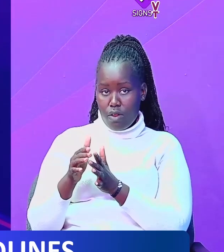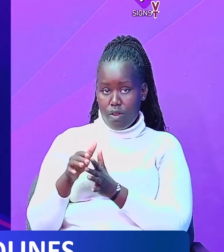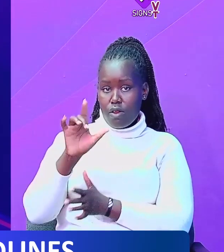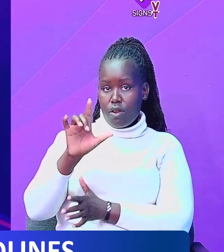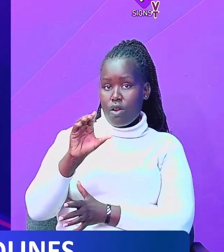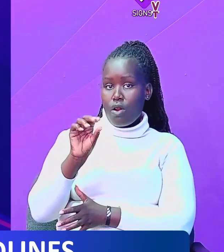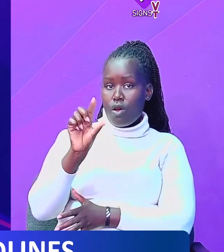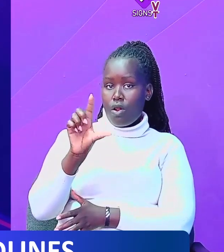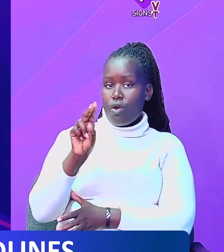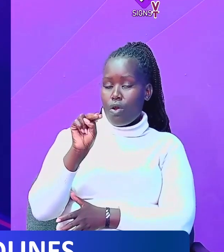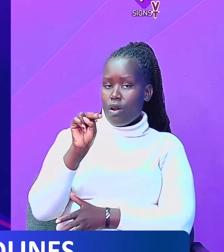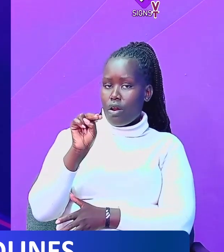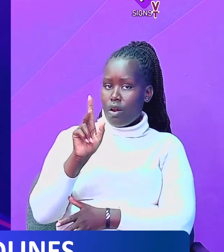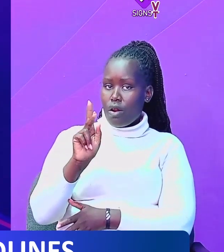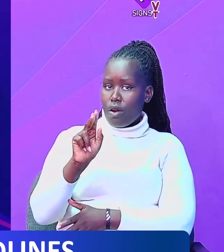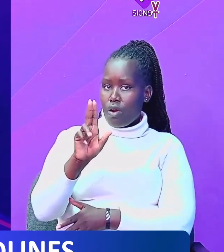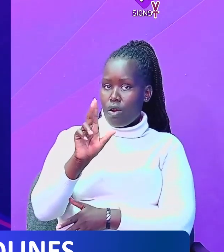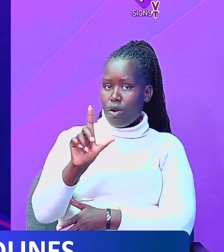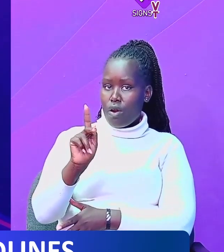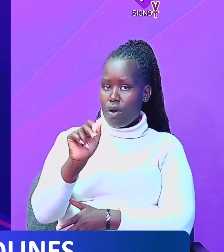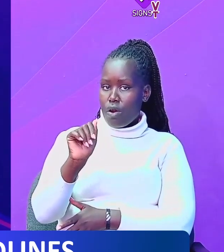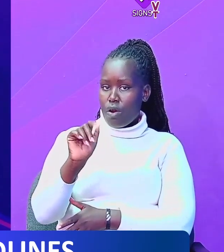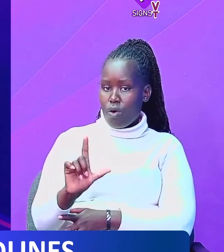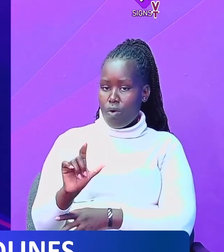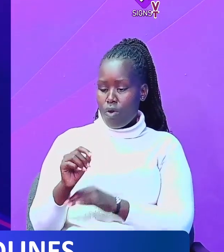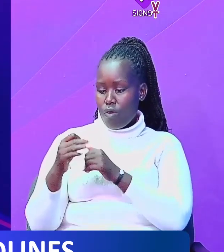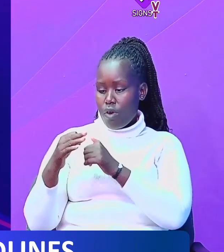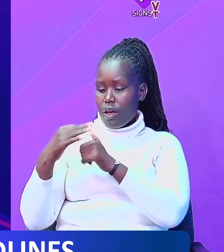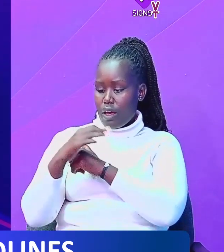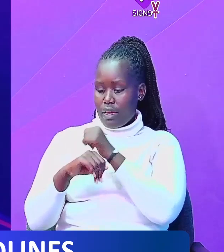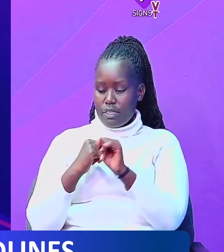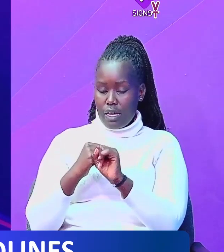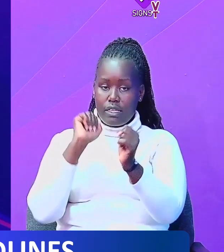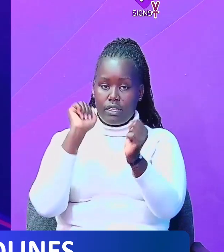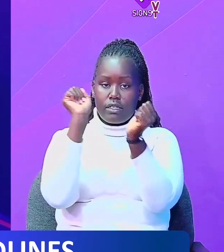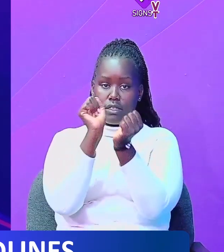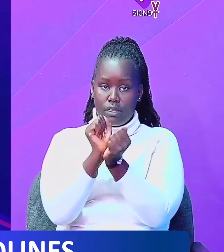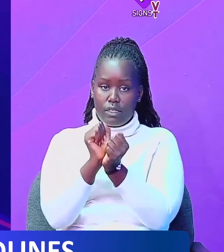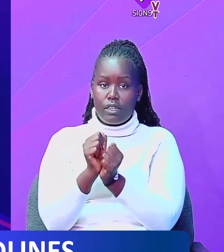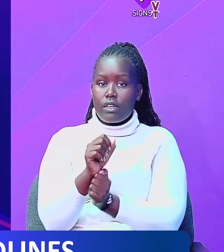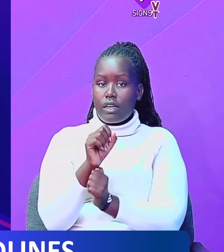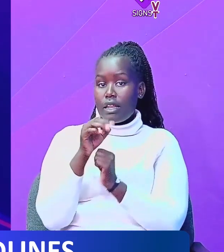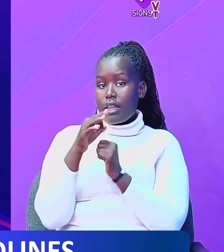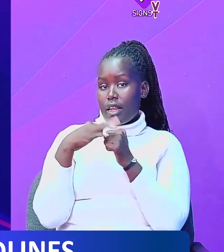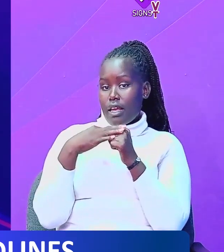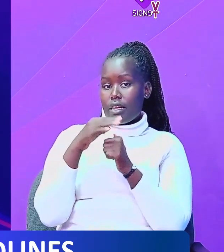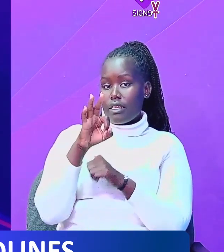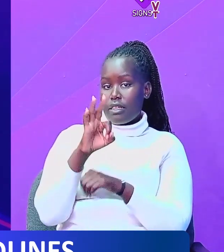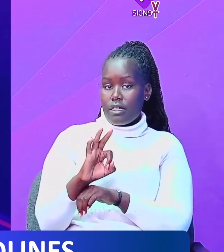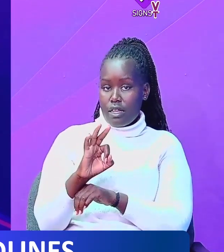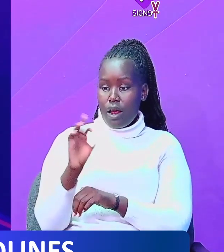Lenonkulal at the High Court overturns 8-year jail term in 83 million graft